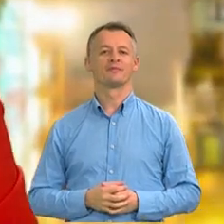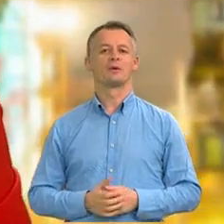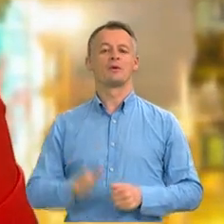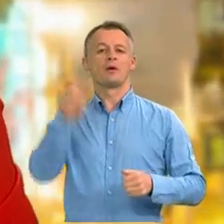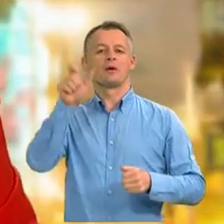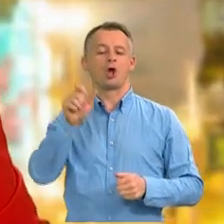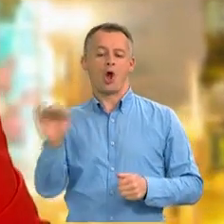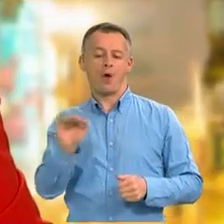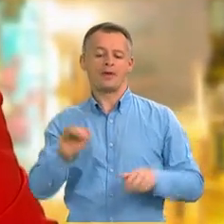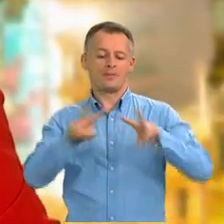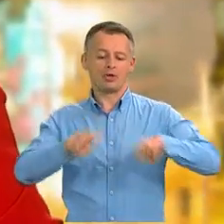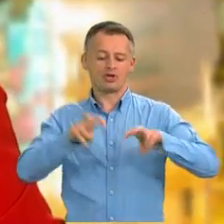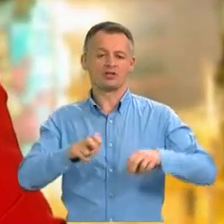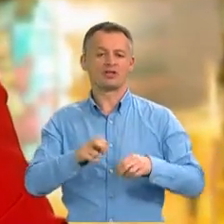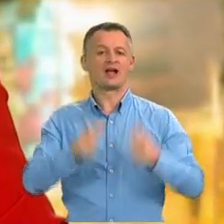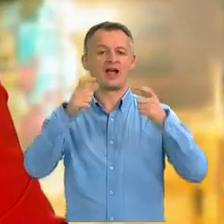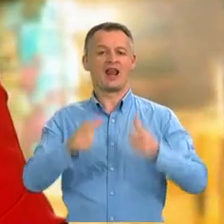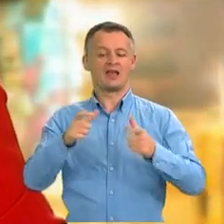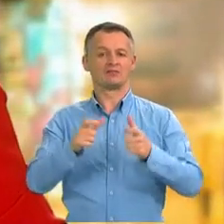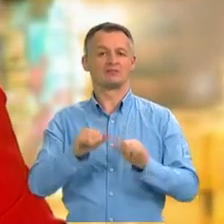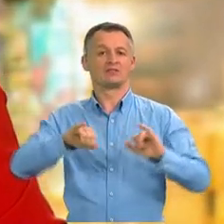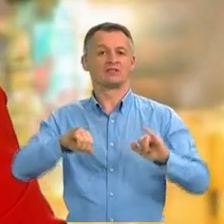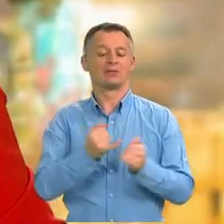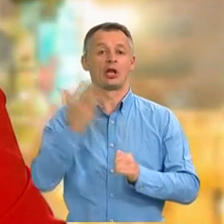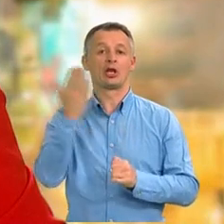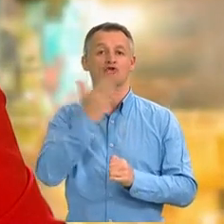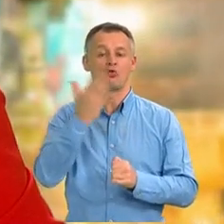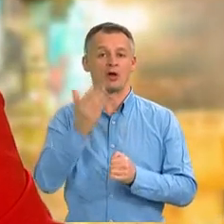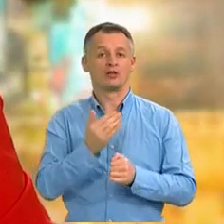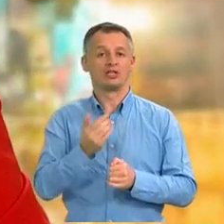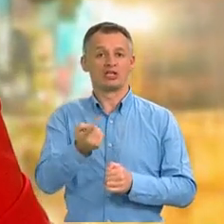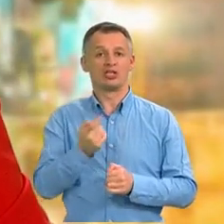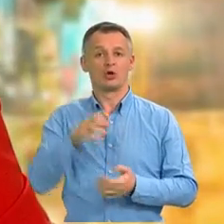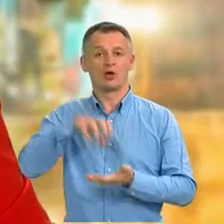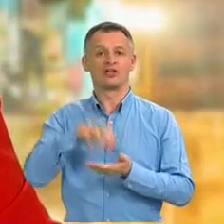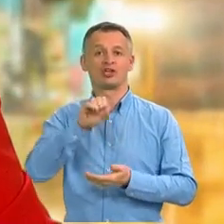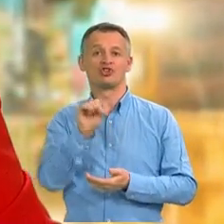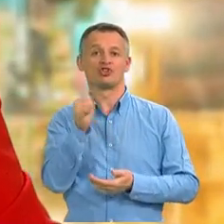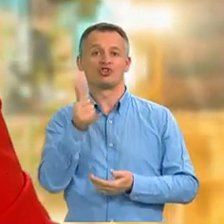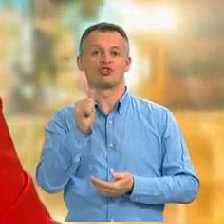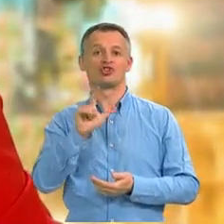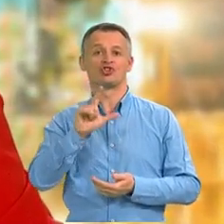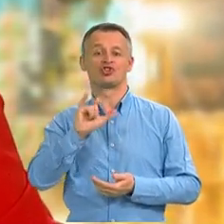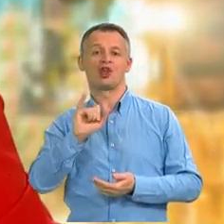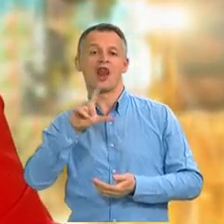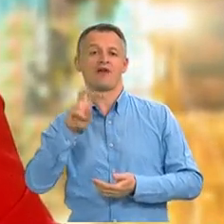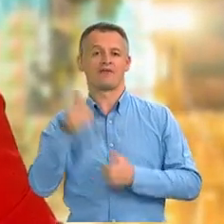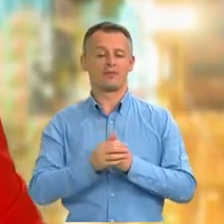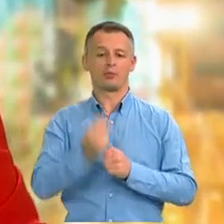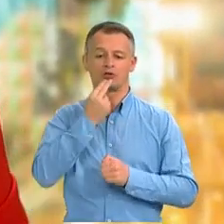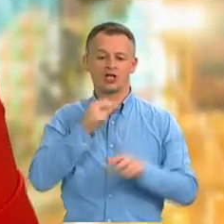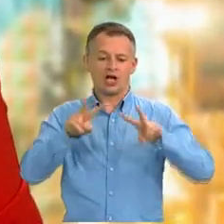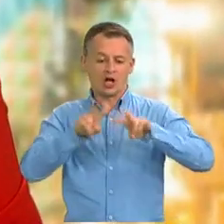Copii percheziționați în clasă pentru arme albe s-a întâmplat la o școală din Jilava. Polițiștii au verificat ghiozdanele și buzunarele